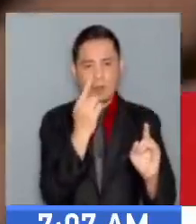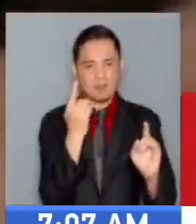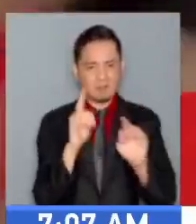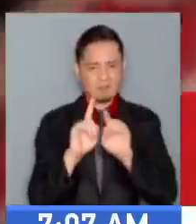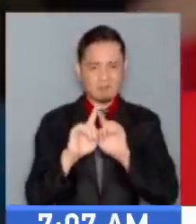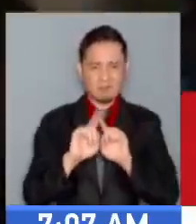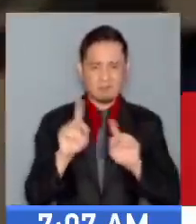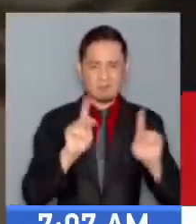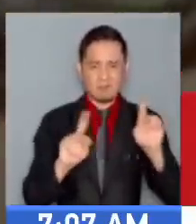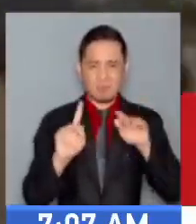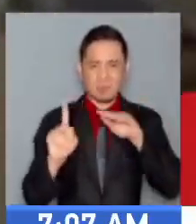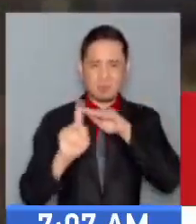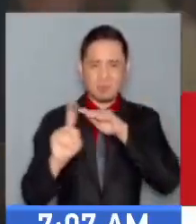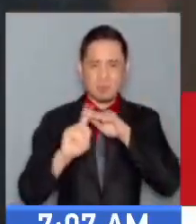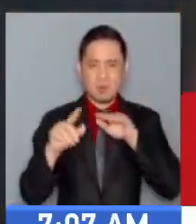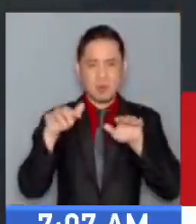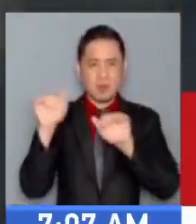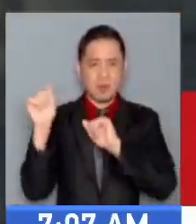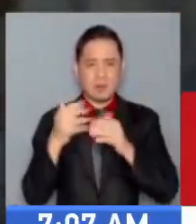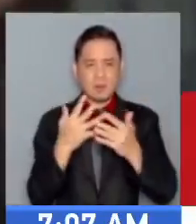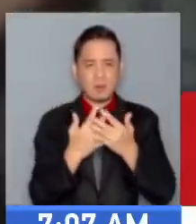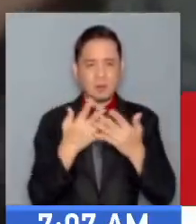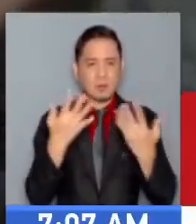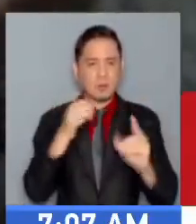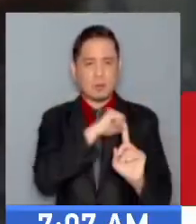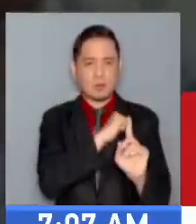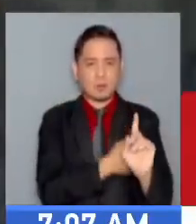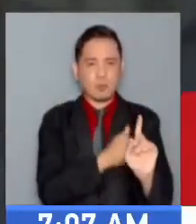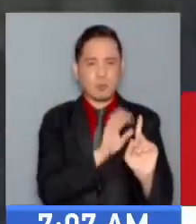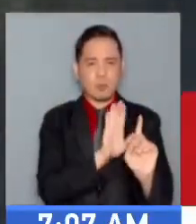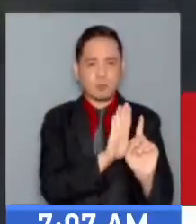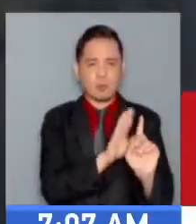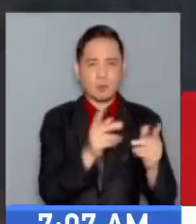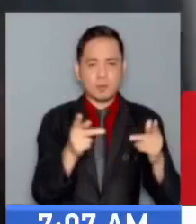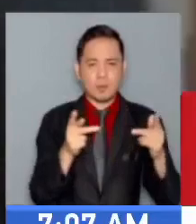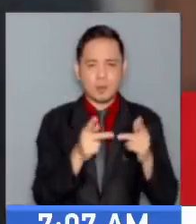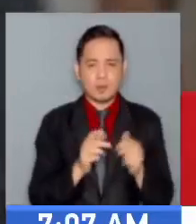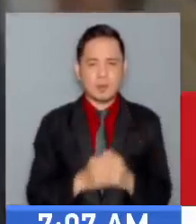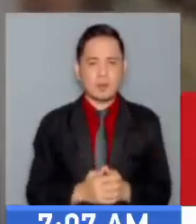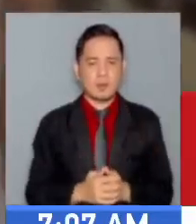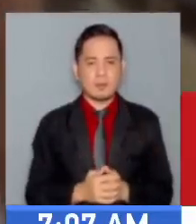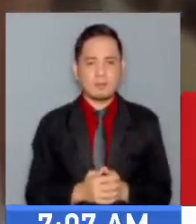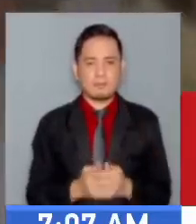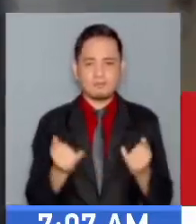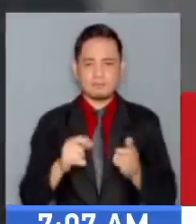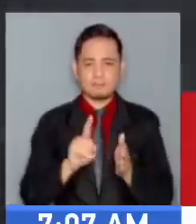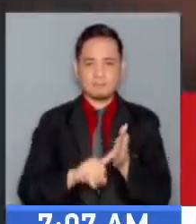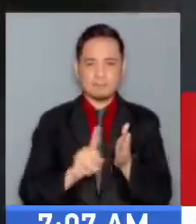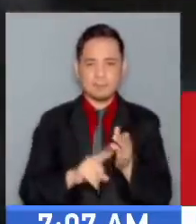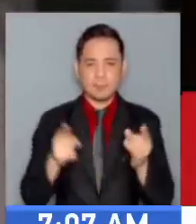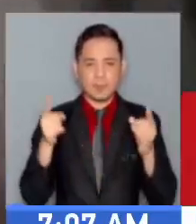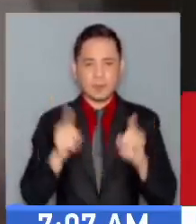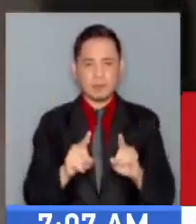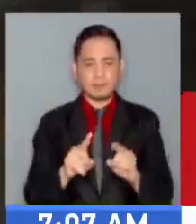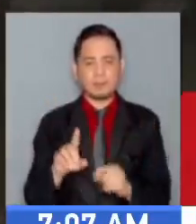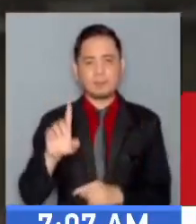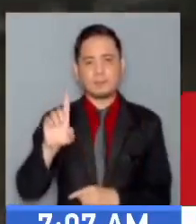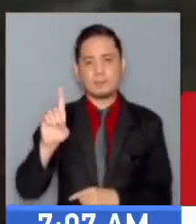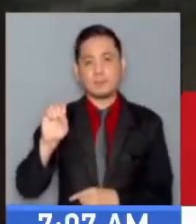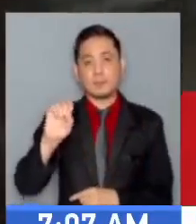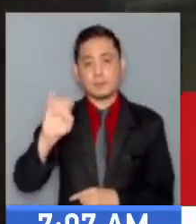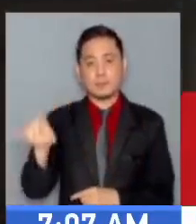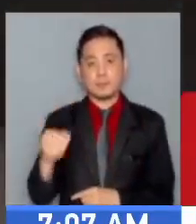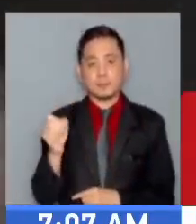otorisado mula sa kanilang detention facility sa NBI. Iniimbestigahan na ang insidente at ayon sa Department of Justice, sakop ng